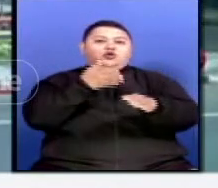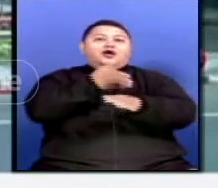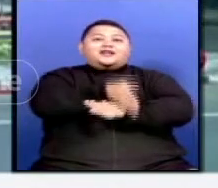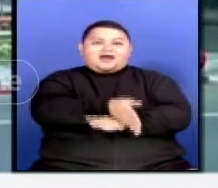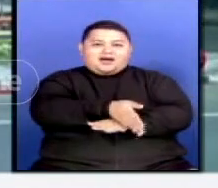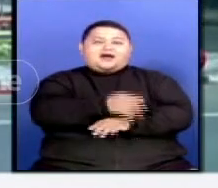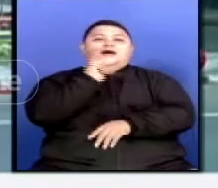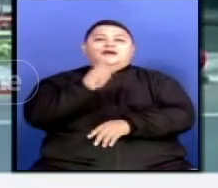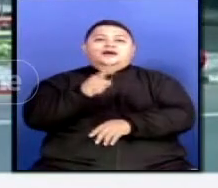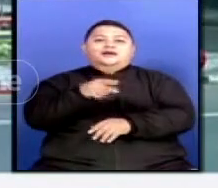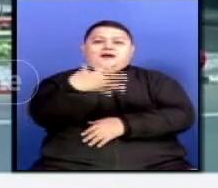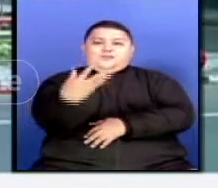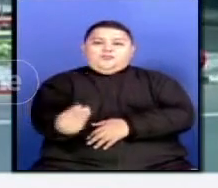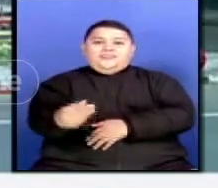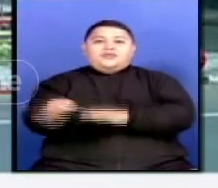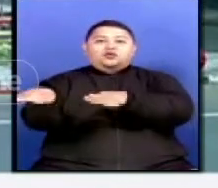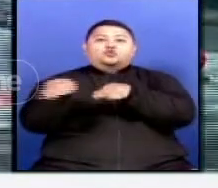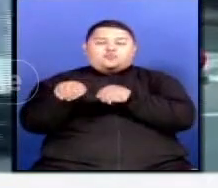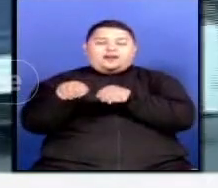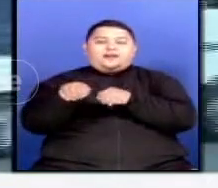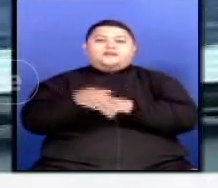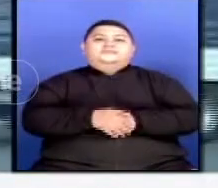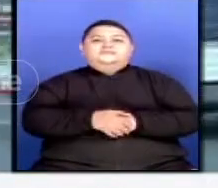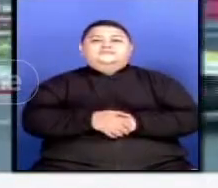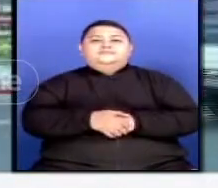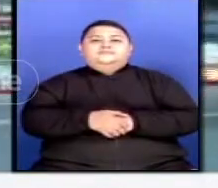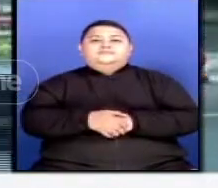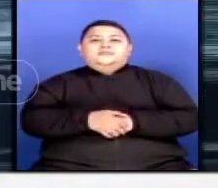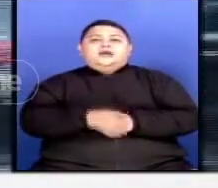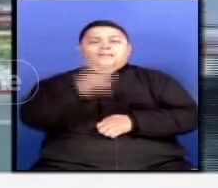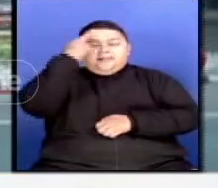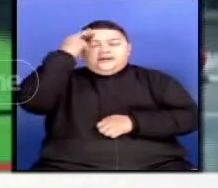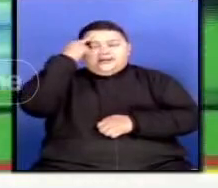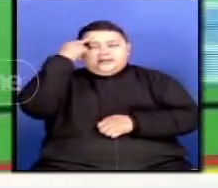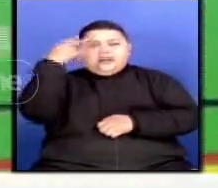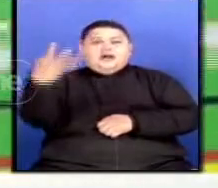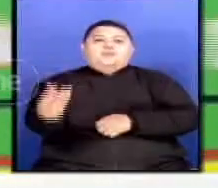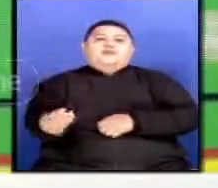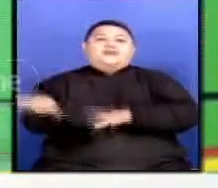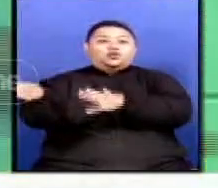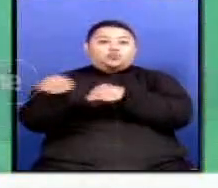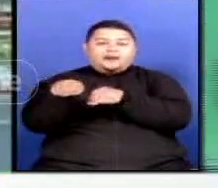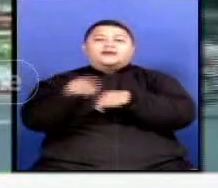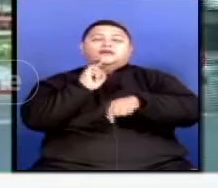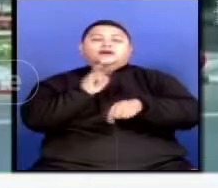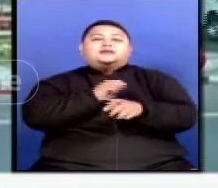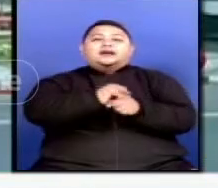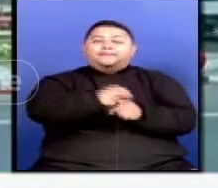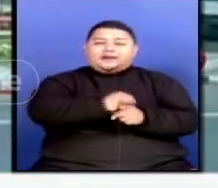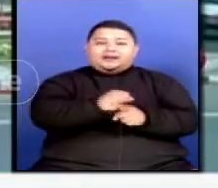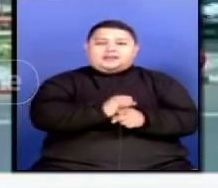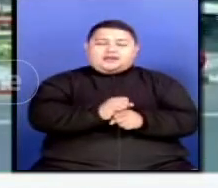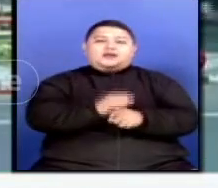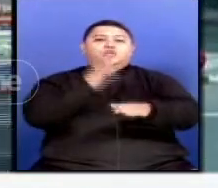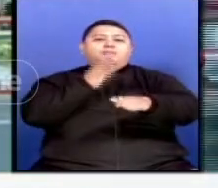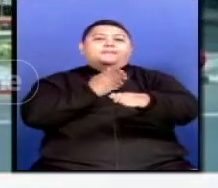Tuban. Menjelang datangnya Hari Raya Kurban, pemerintah Kabupaten Tuban Jawa Timur menggelar pelatihan juru sembelih